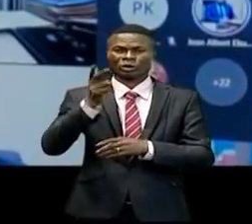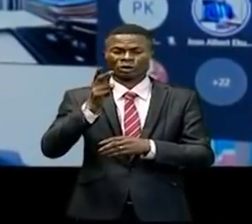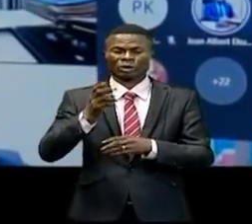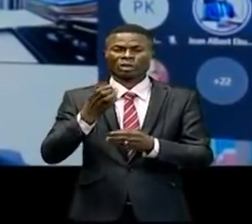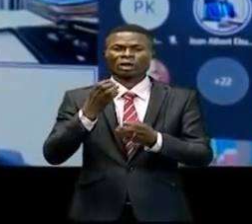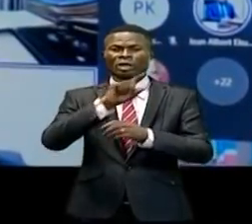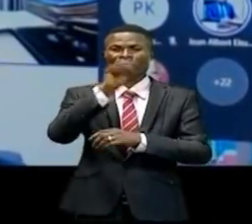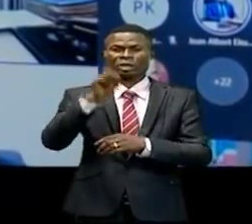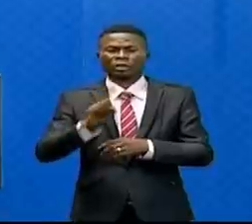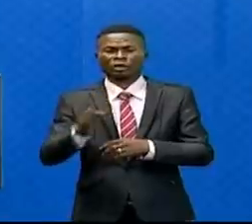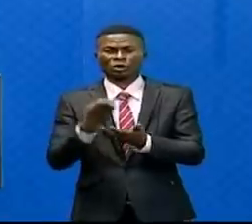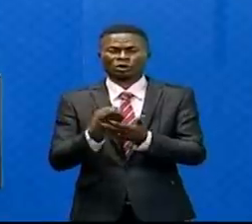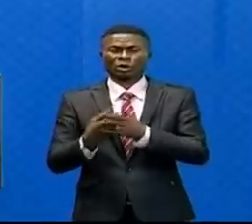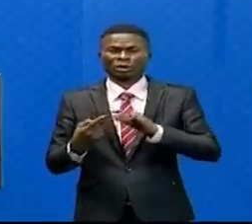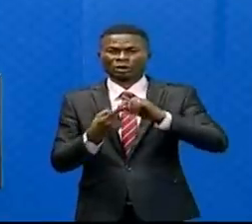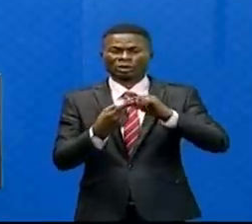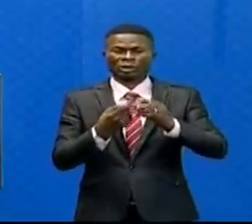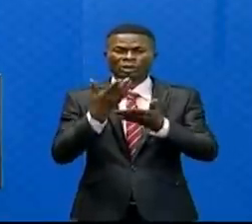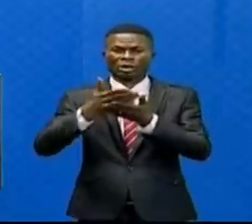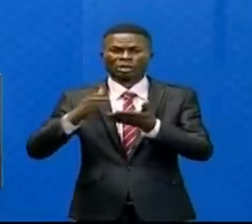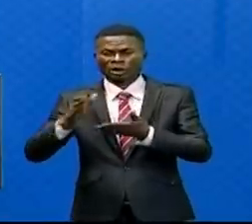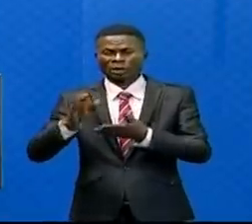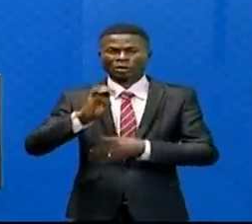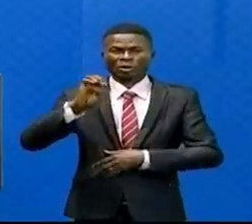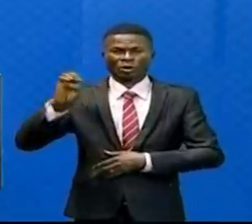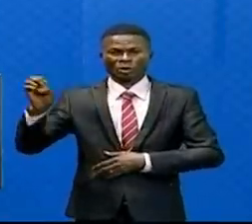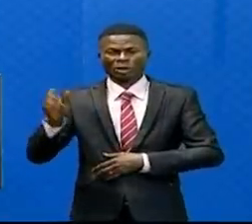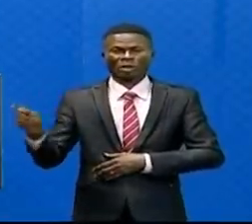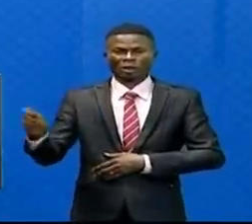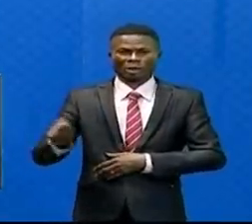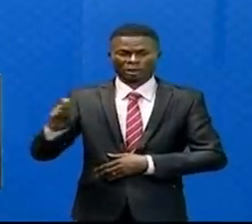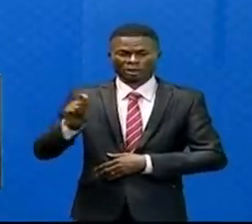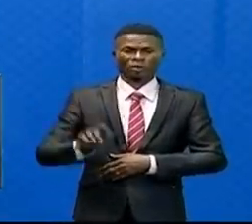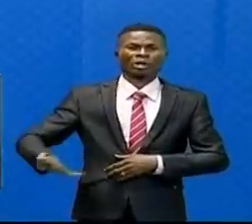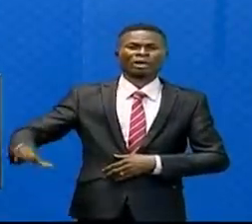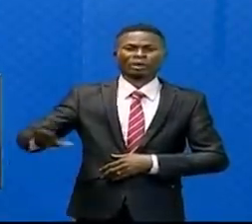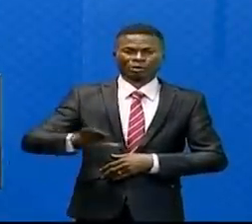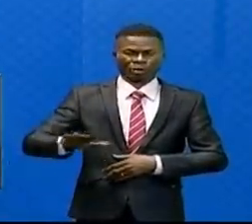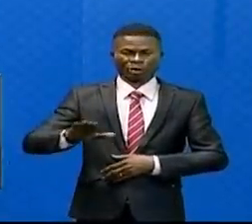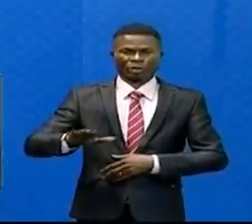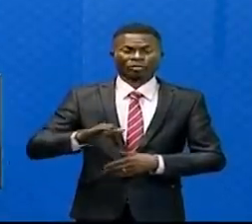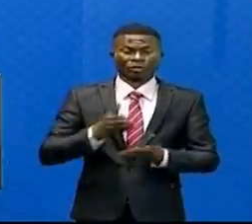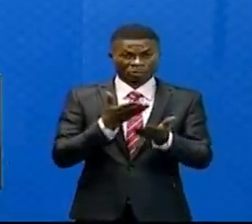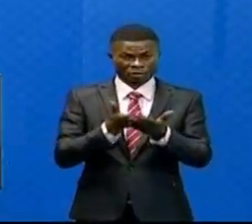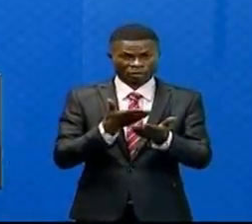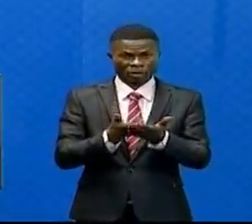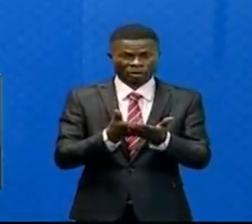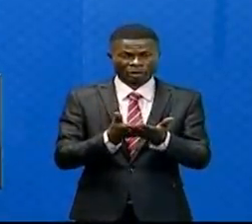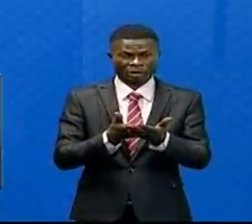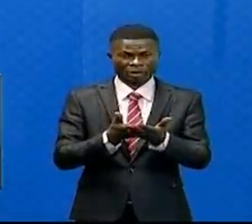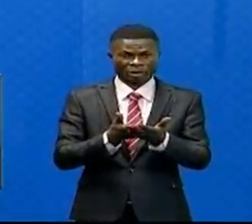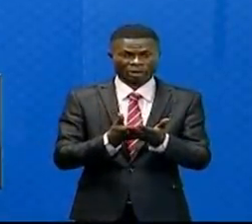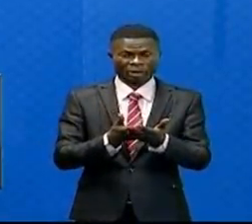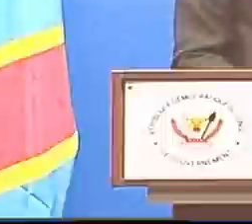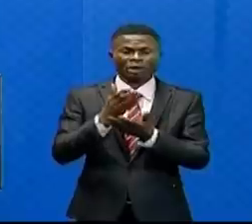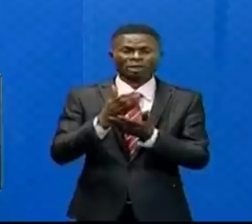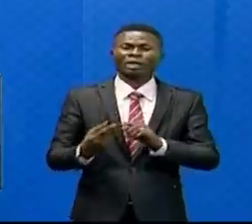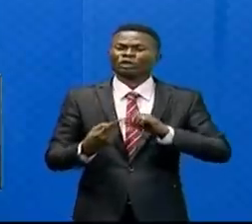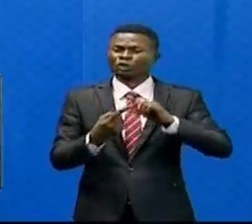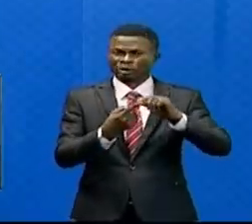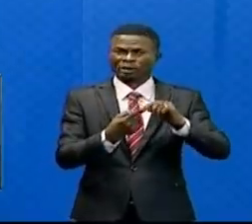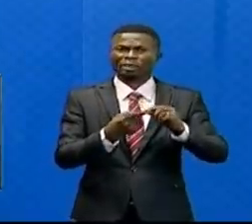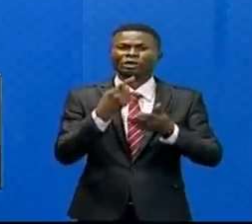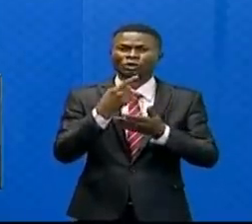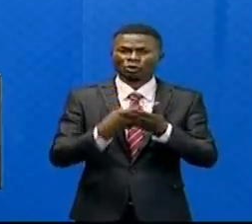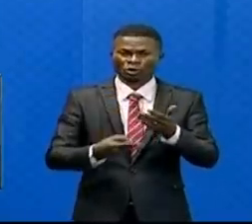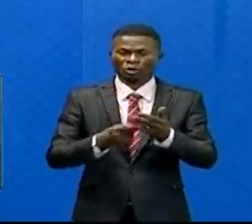économique spéciale dans la partie orientale du territoire national. Celle-ci aura la particularité